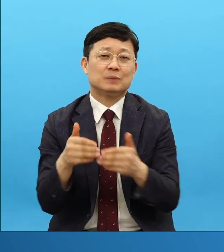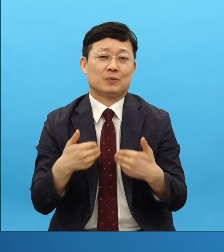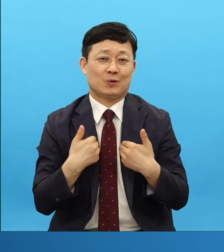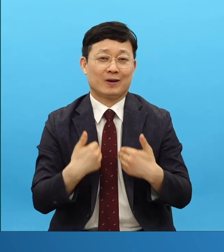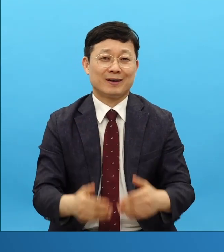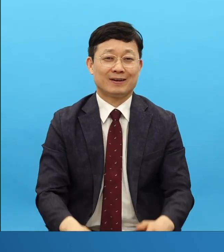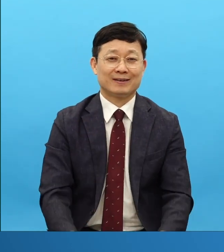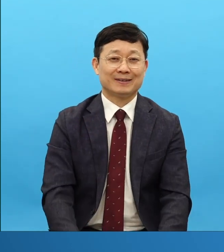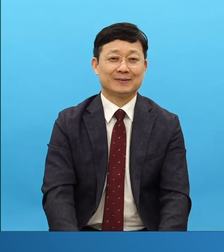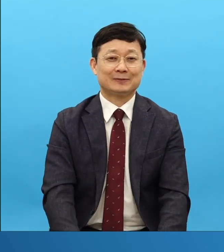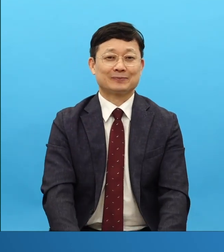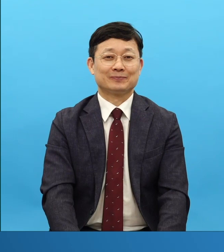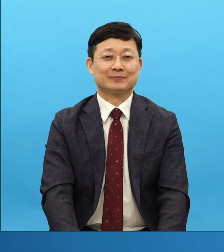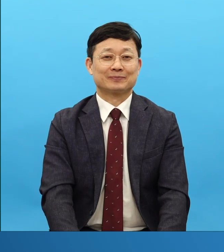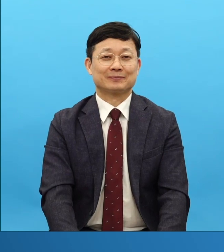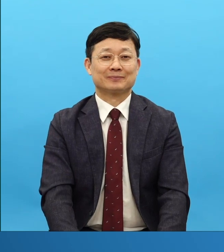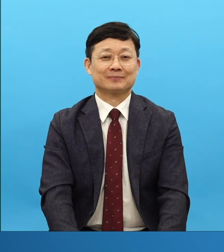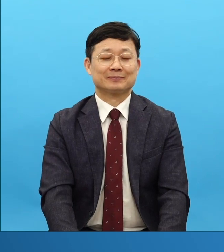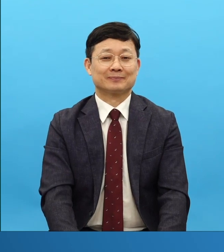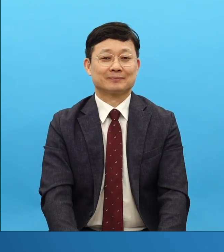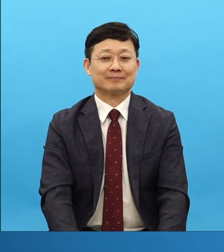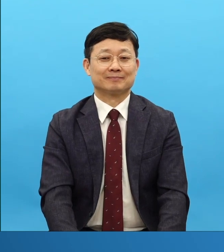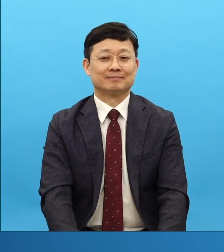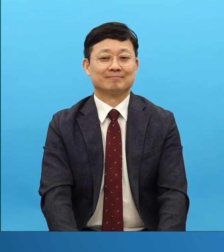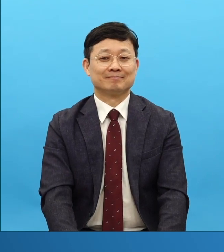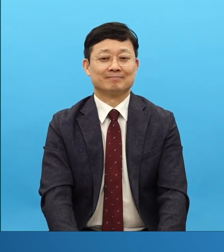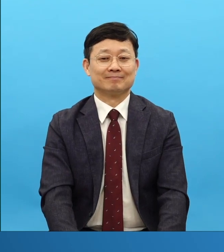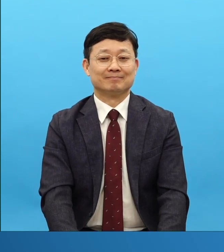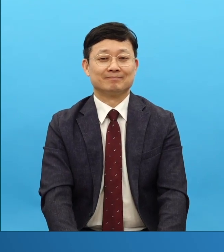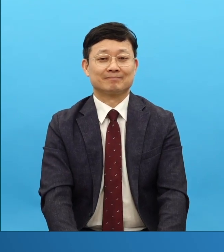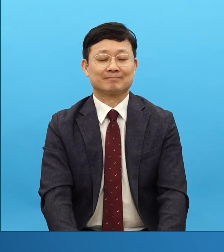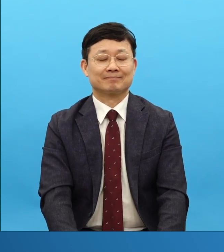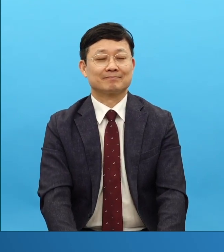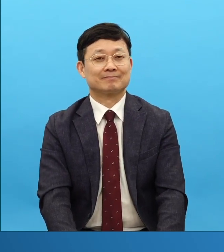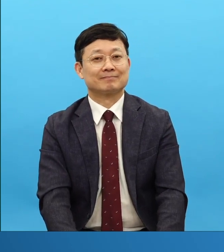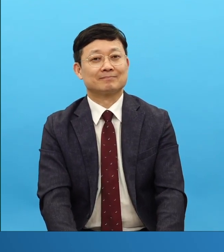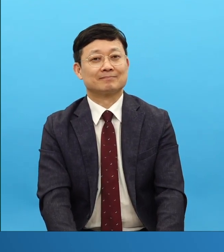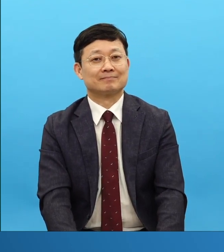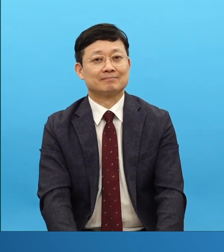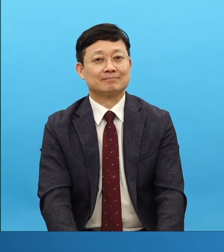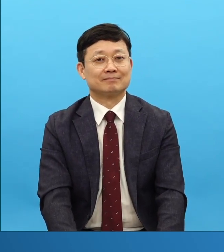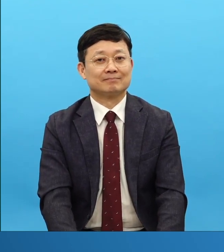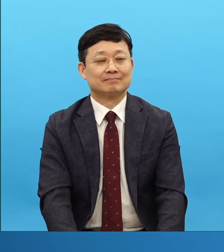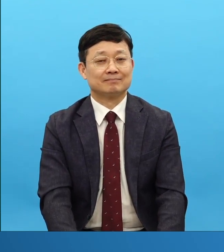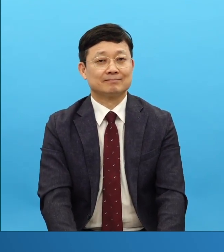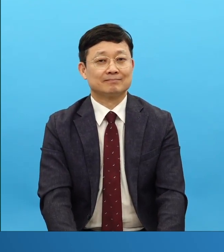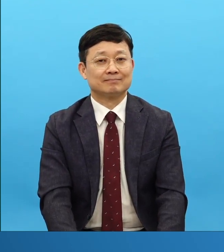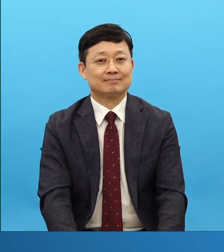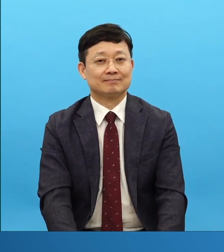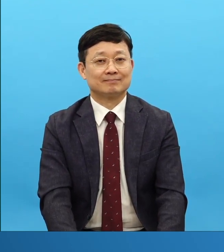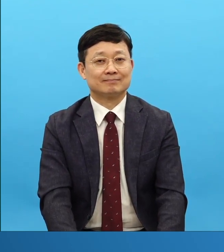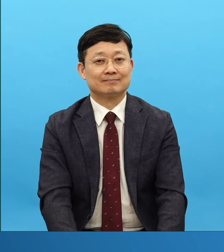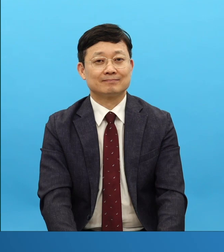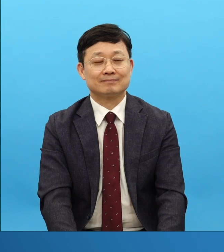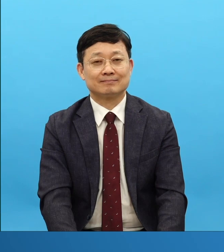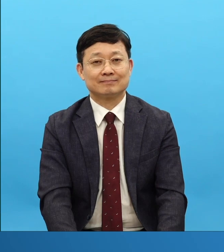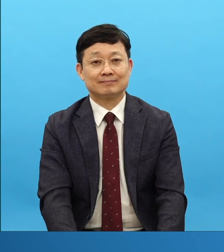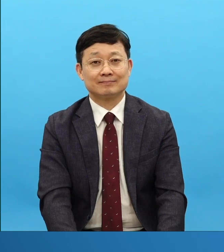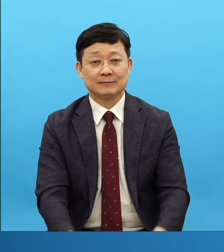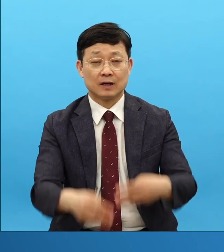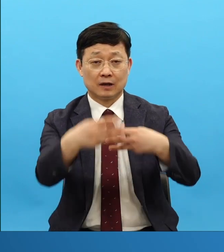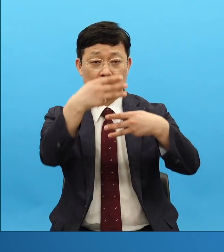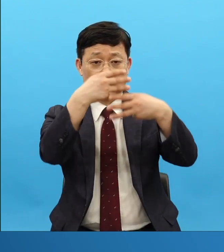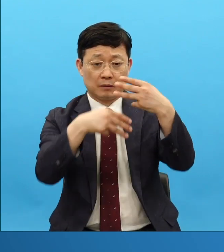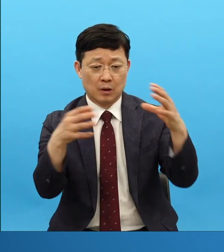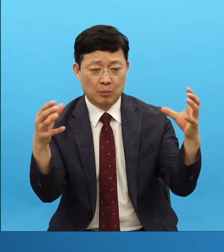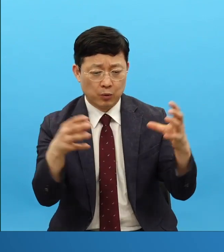remnants, of course the adults, but the remnants must know what this courtyard is and be able to make it 그 themselves. 렘넌트들이 기도가 뭔가를 알아야